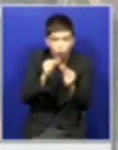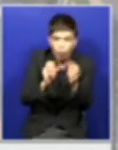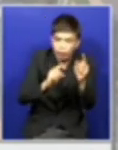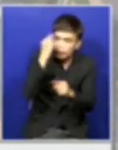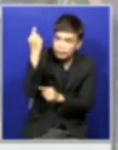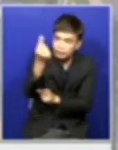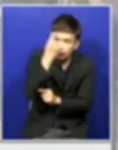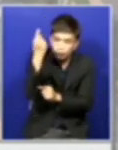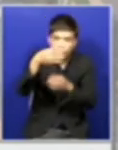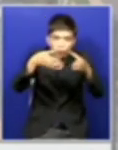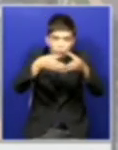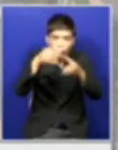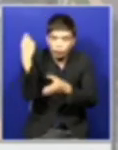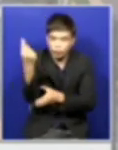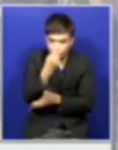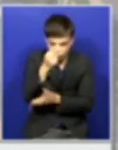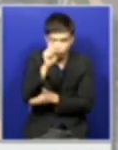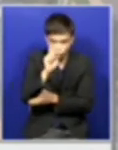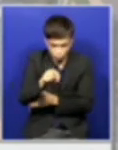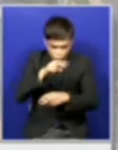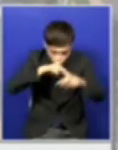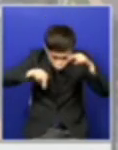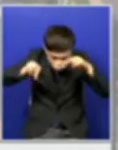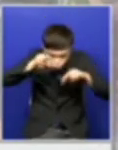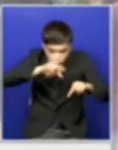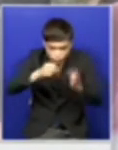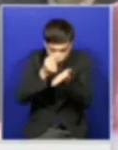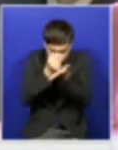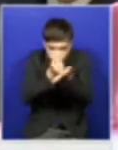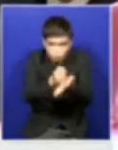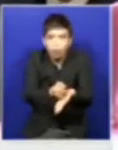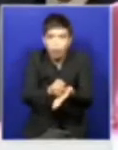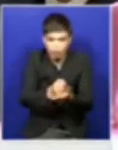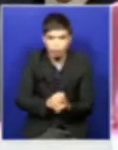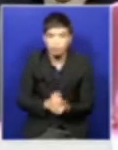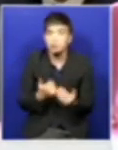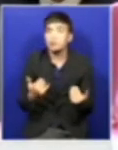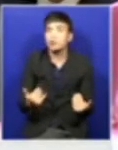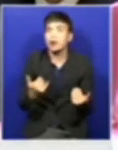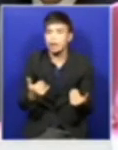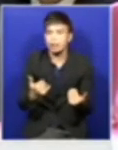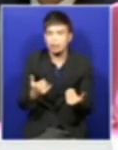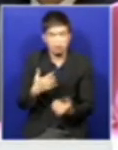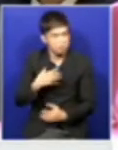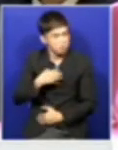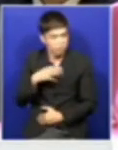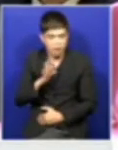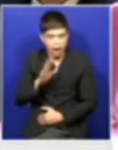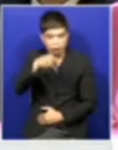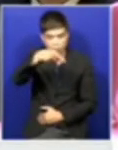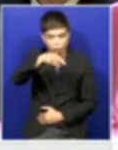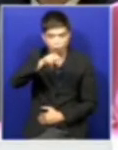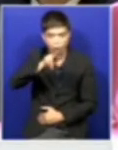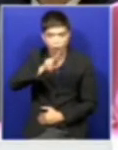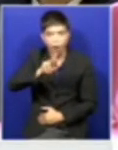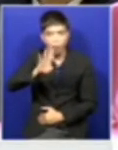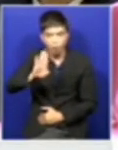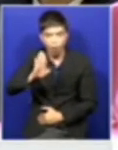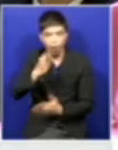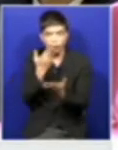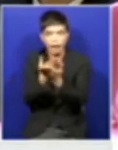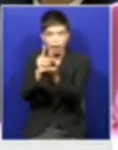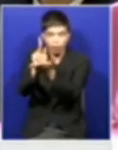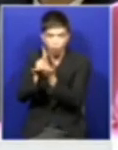ายครับวันนี้ถึงพวกผมจะไม่ให้พ.ร.บ.นี้ผ่านก็สงสารพี่น้องประชา